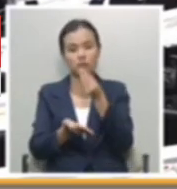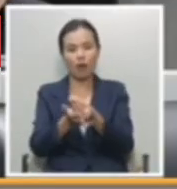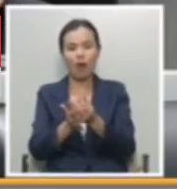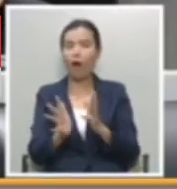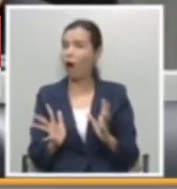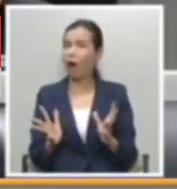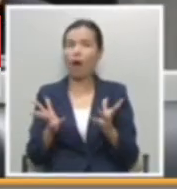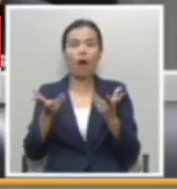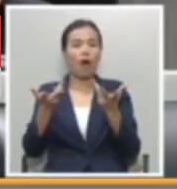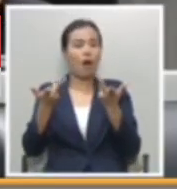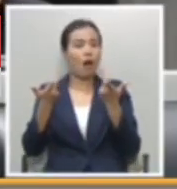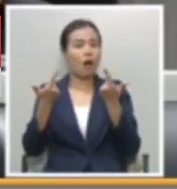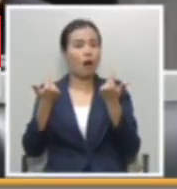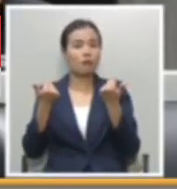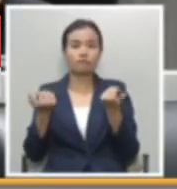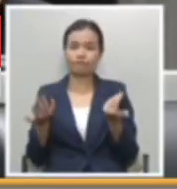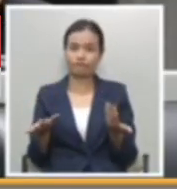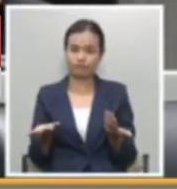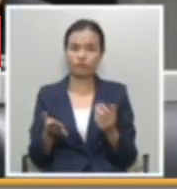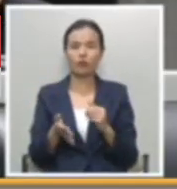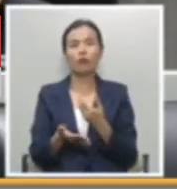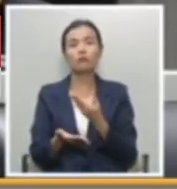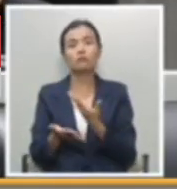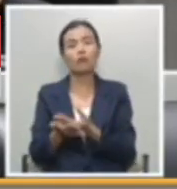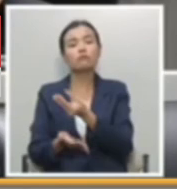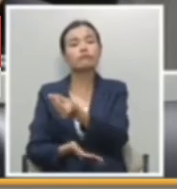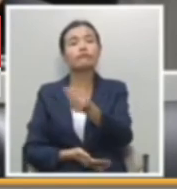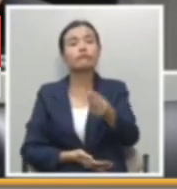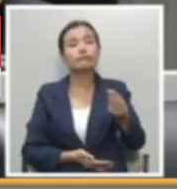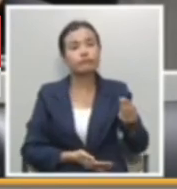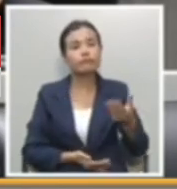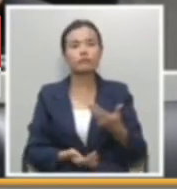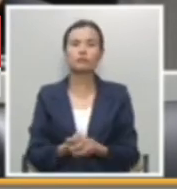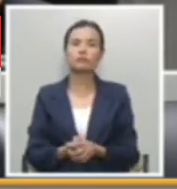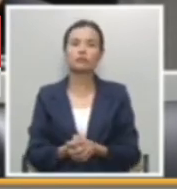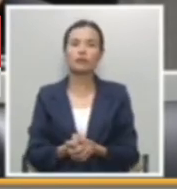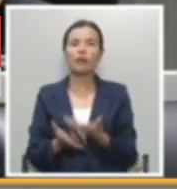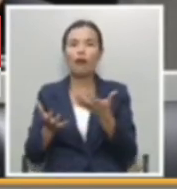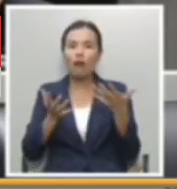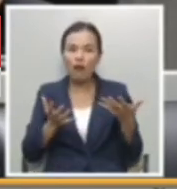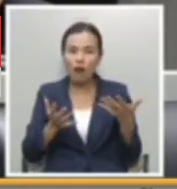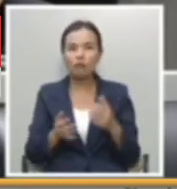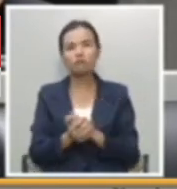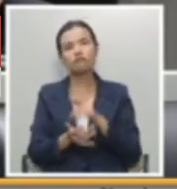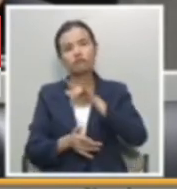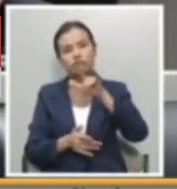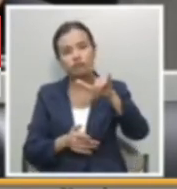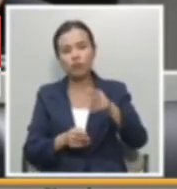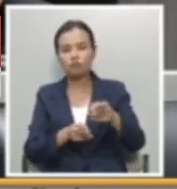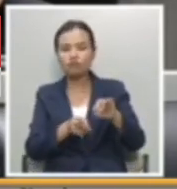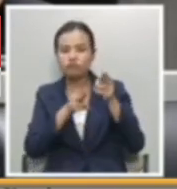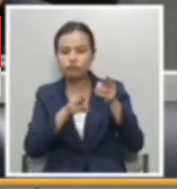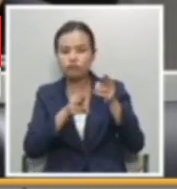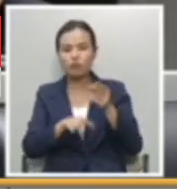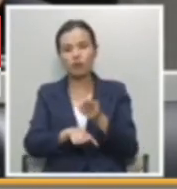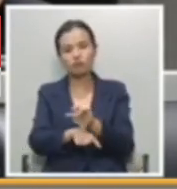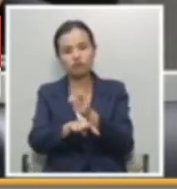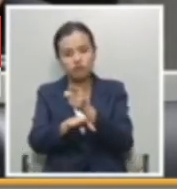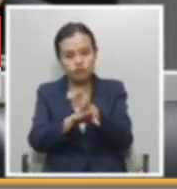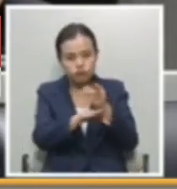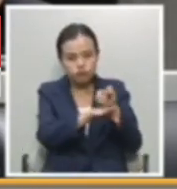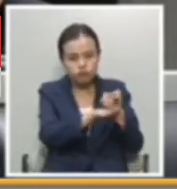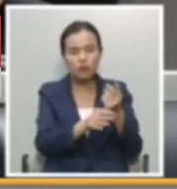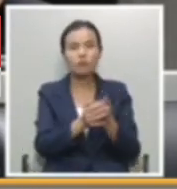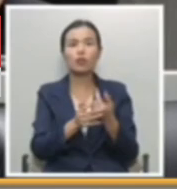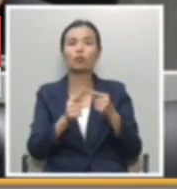มหายไปนั่นคือการแจกเงินนั่นคือการซื้ออาวุธการซื้ออาวุธเนี่ยคือรายจ่